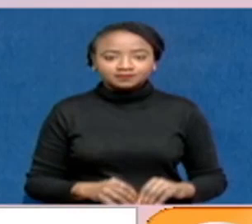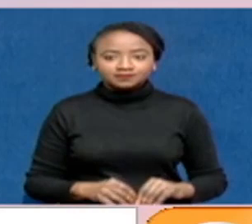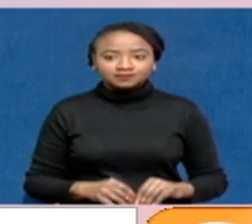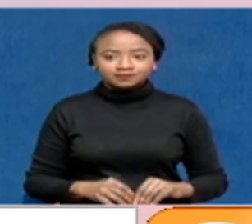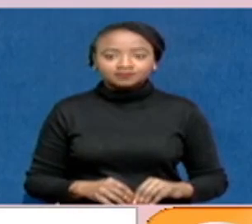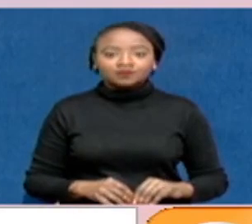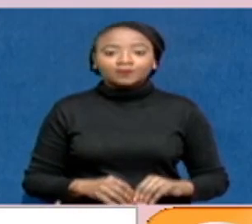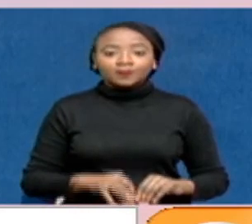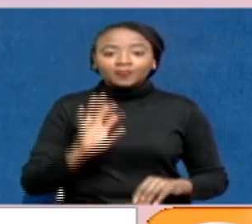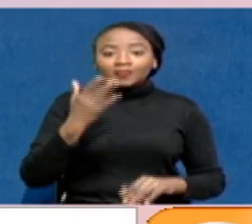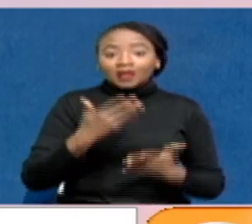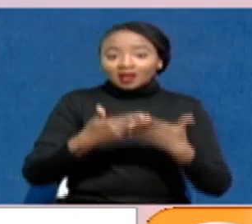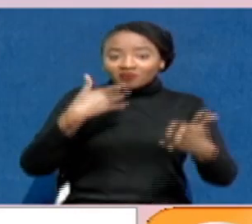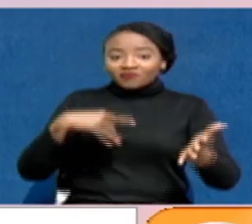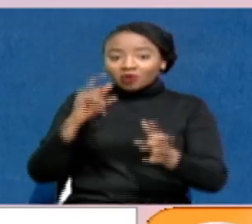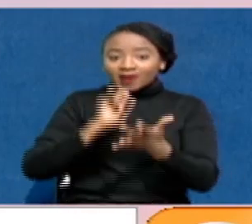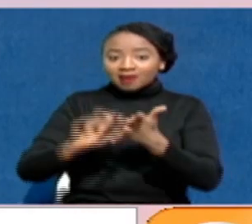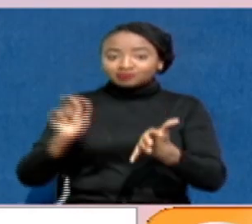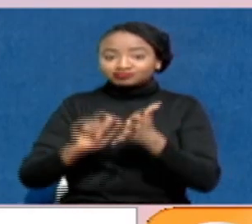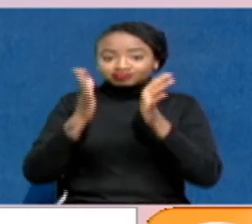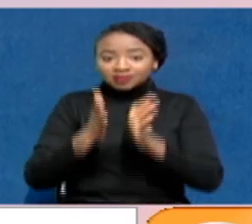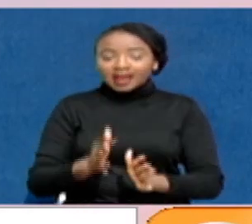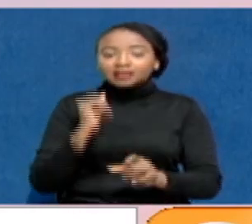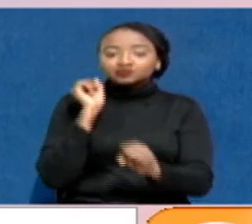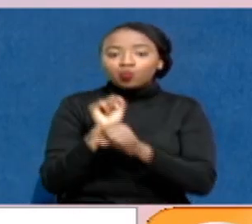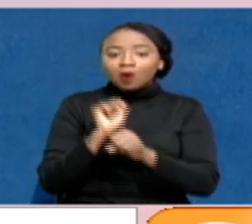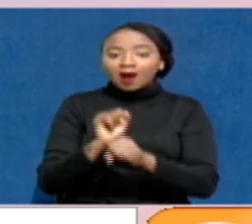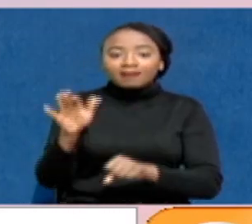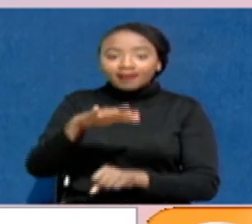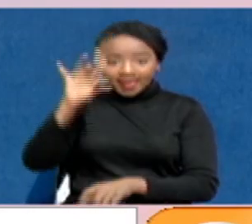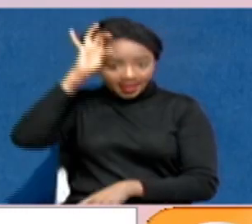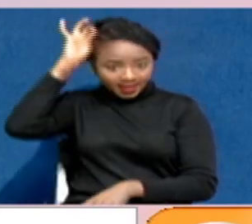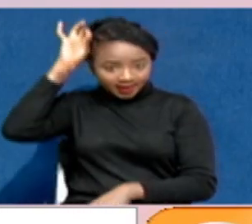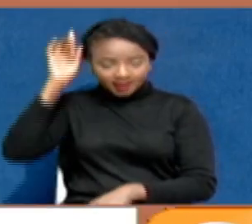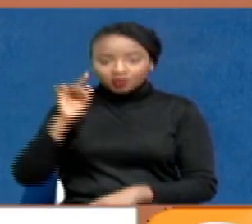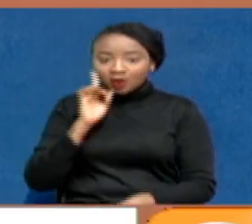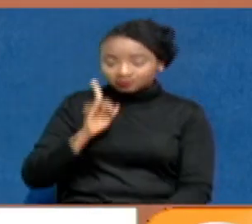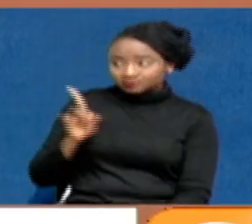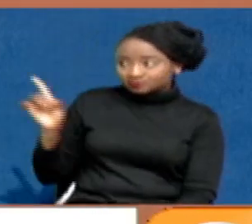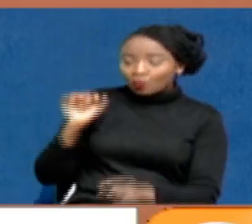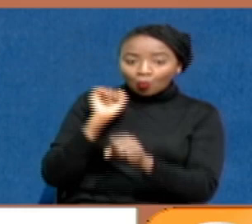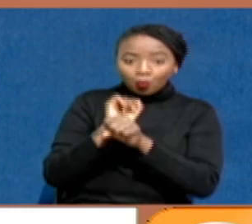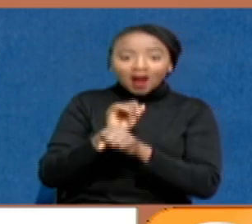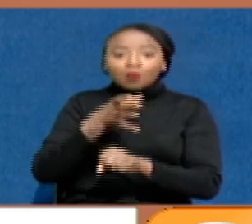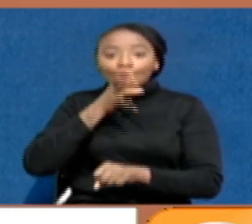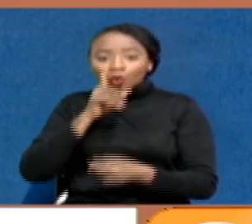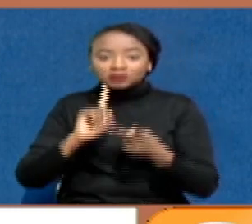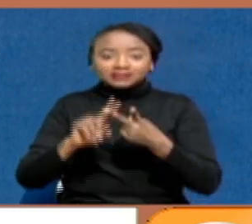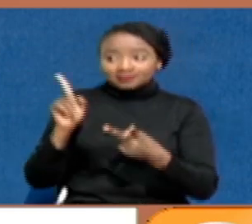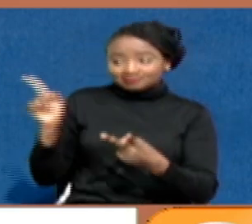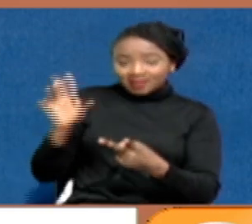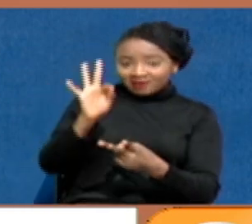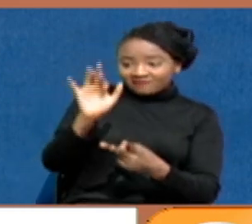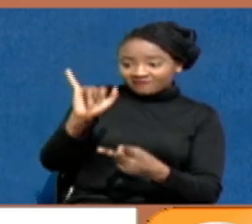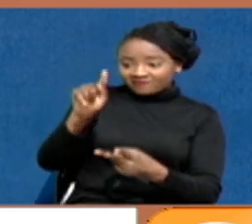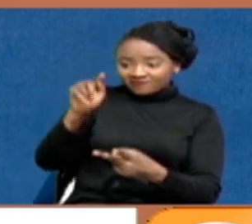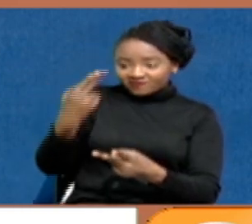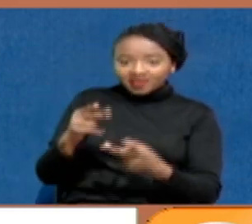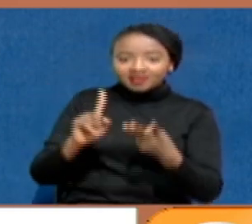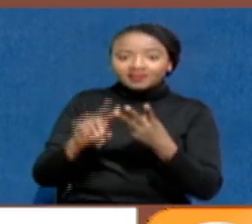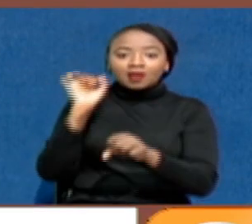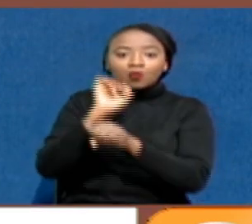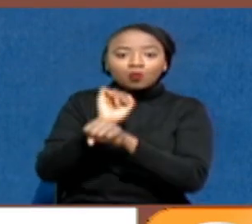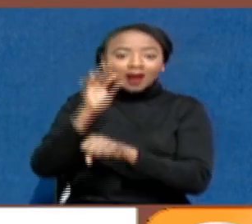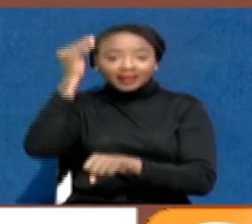Makatibu wa zamani wa kaunti ya Nyandarua Simon Nganga aliyekuwa wizara ya maji, mwenzake Faith Mbugwa wa elimu na Mudhoni wa